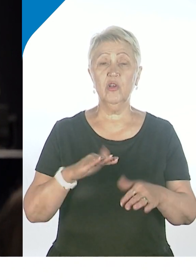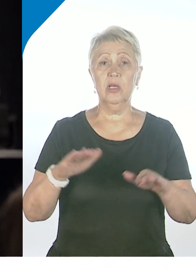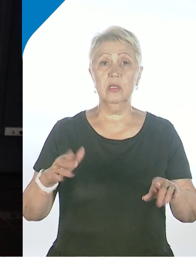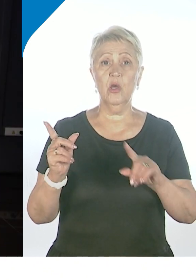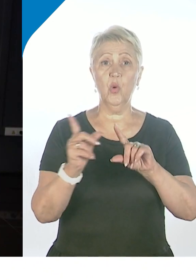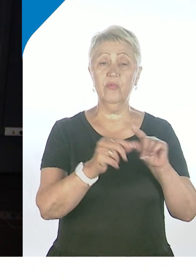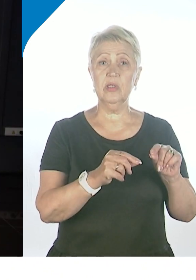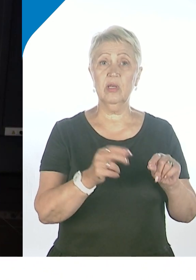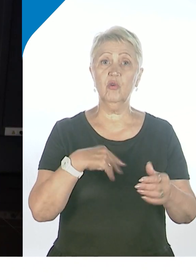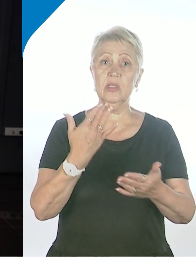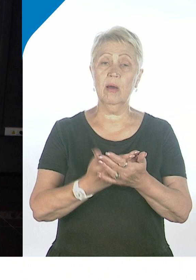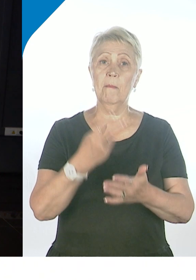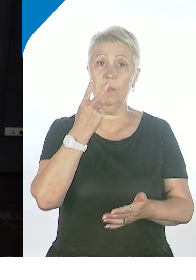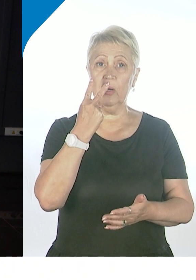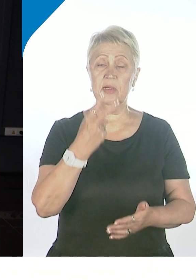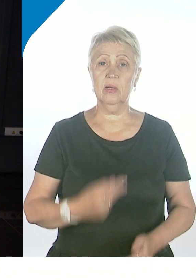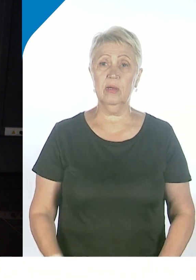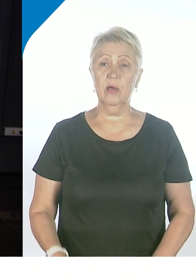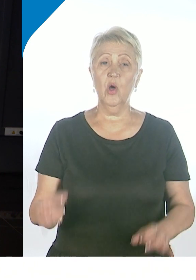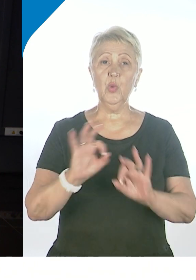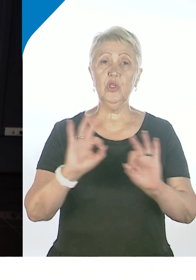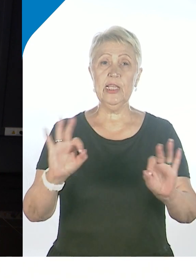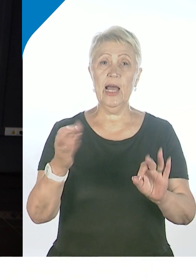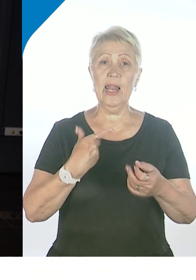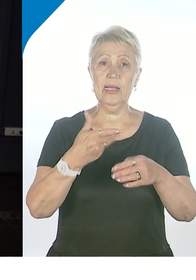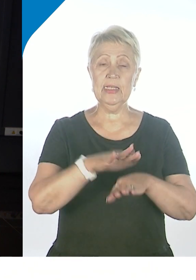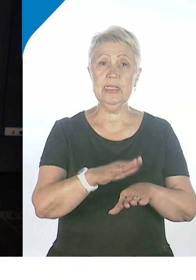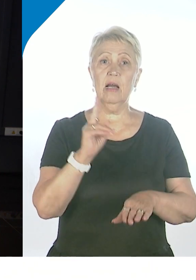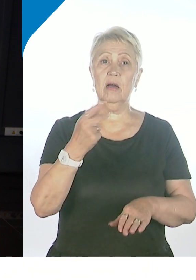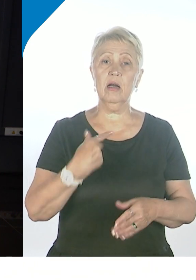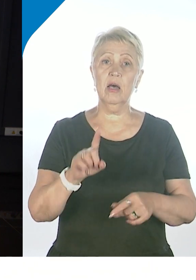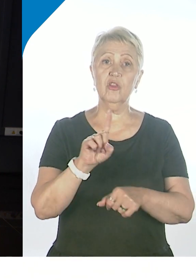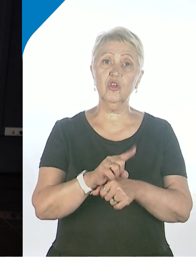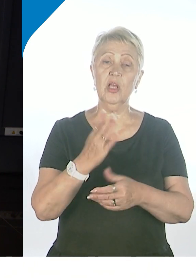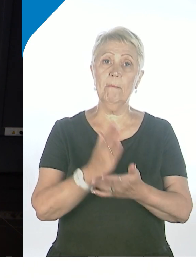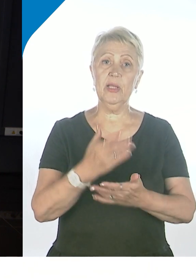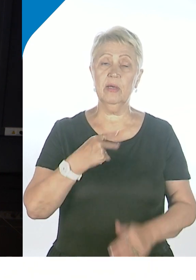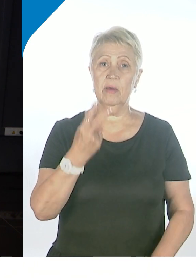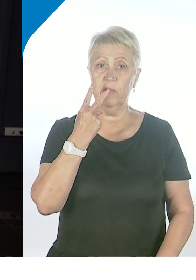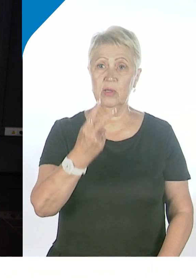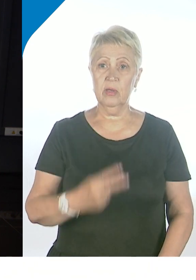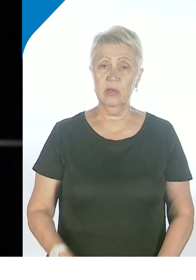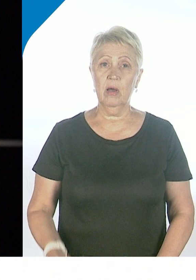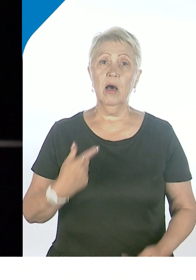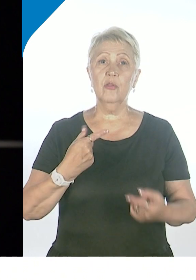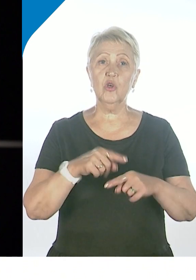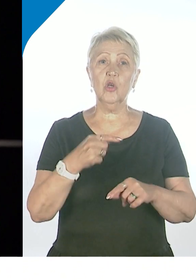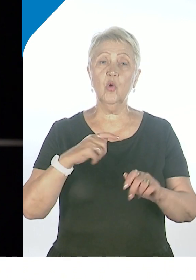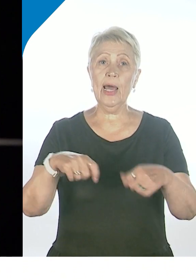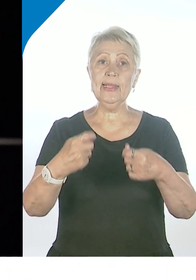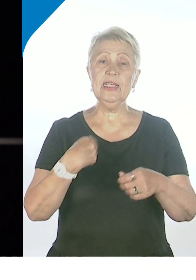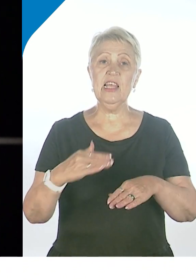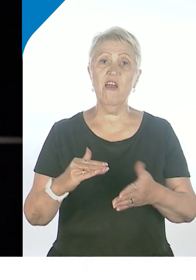школу. Идеальная система профориентации, как она должна выглядеть, на ваш взгляд, которая даст эффект? Ну, именно на мой